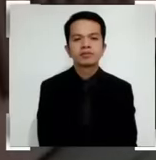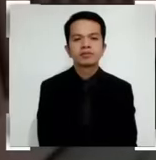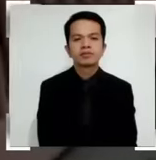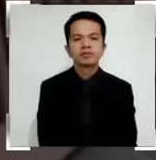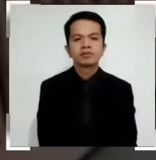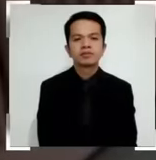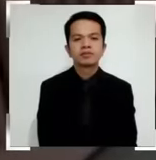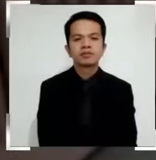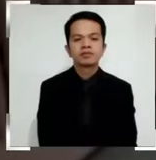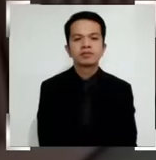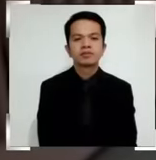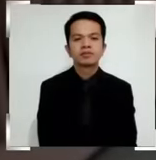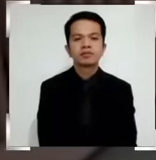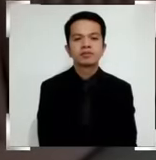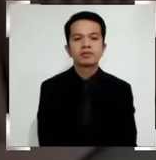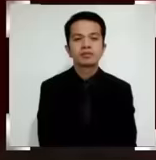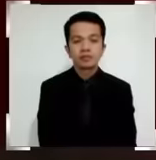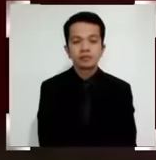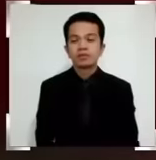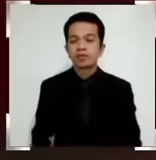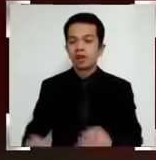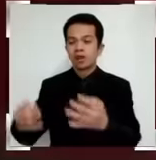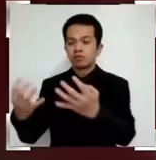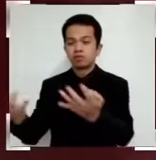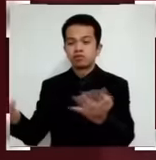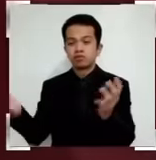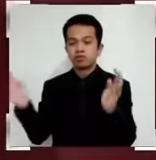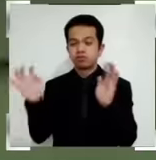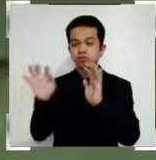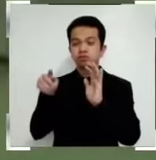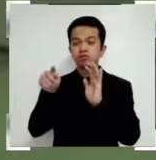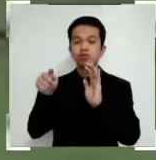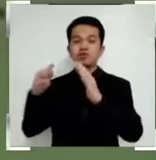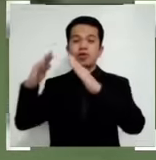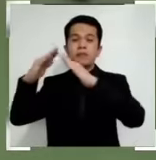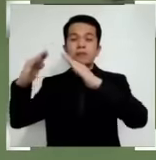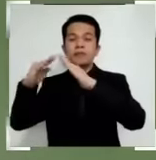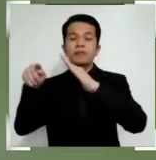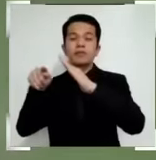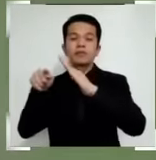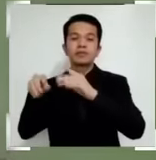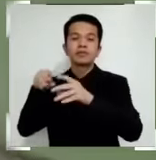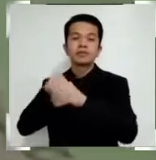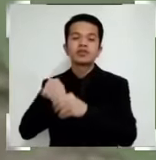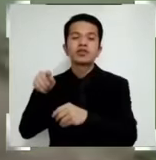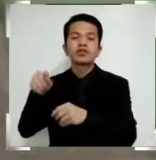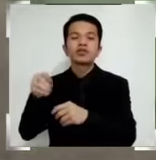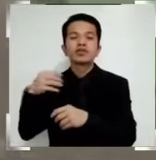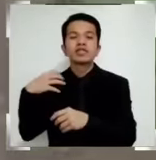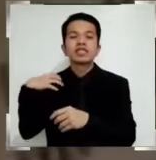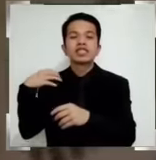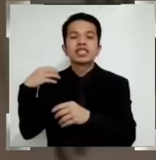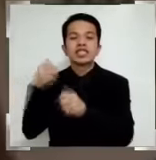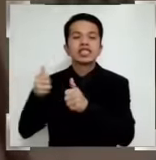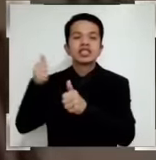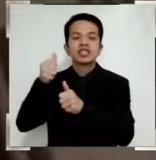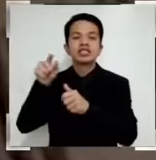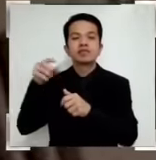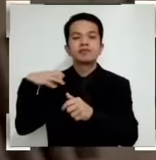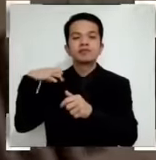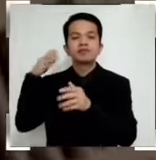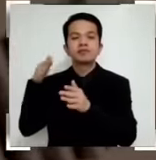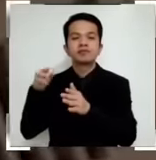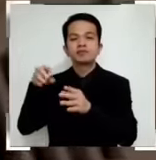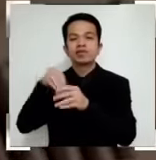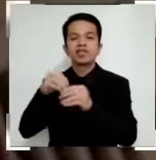Pinalibutan ng mga ahente ng NBI NCR ang pinaniniwalaang bahay ni dating Bureau Chief Gerald Bantag sa Baguio City.